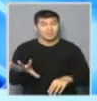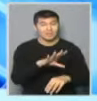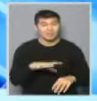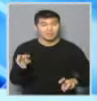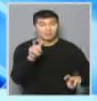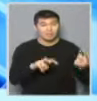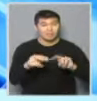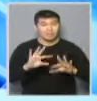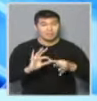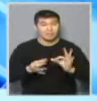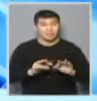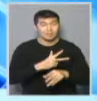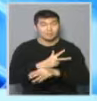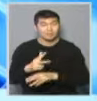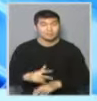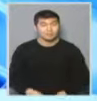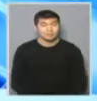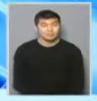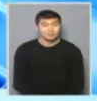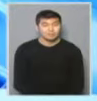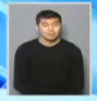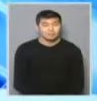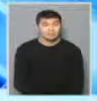Еврокомиссии. Подробнее в репортаже моих столичных коллег.